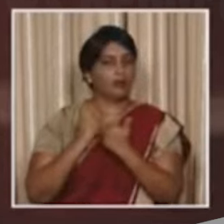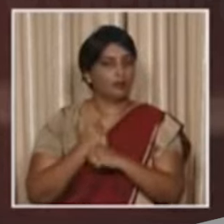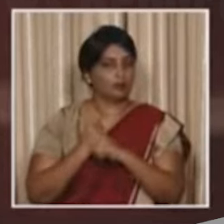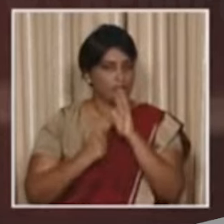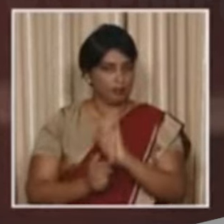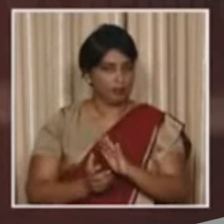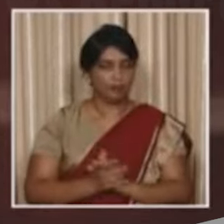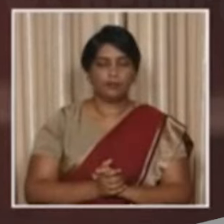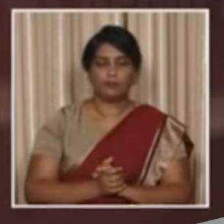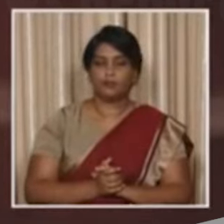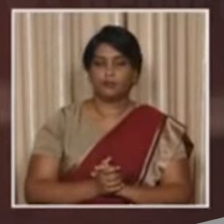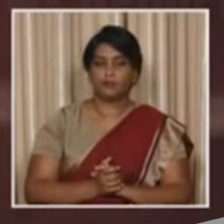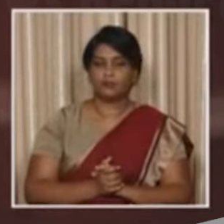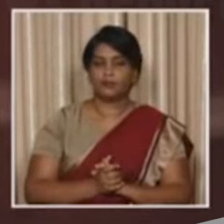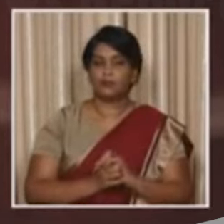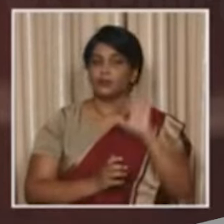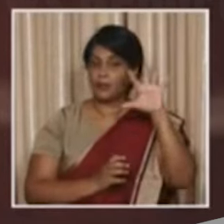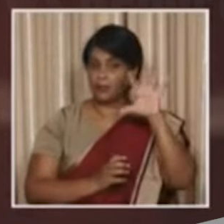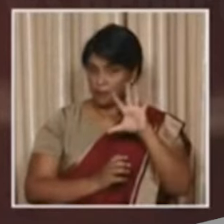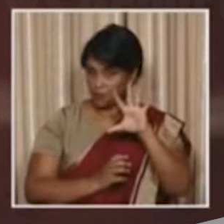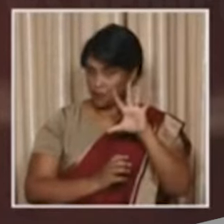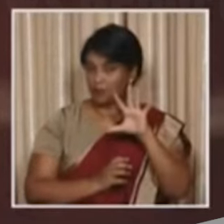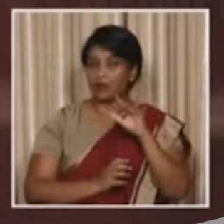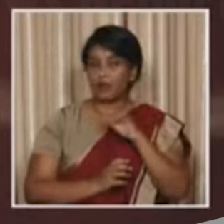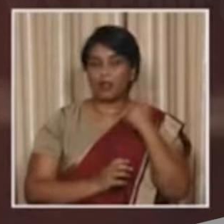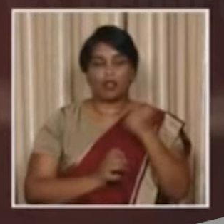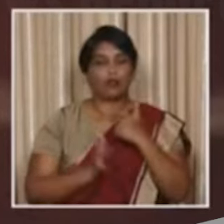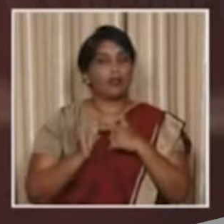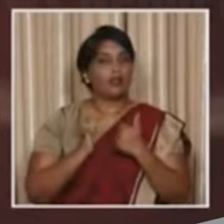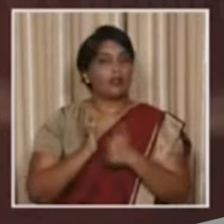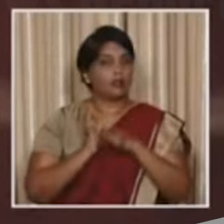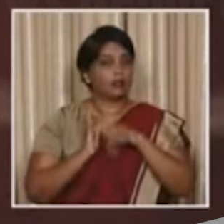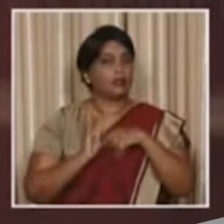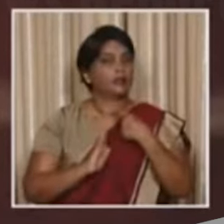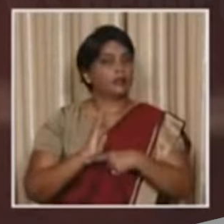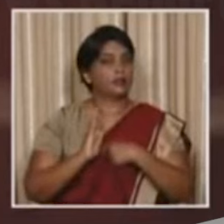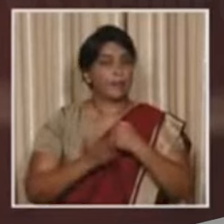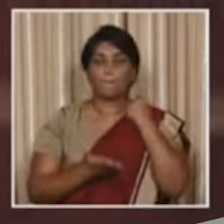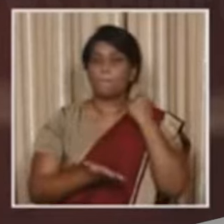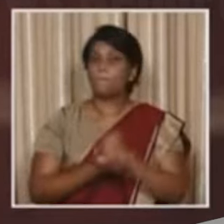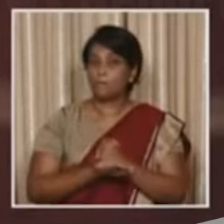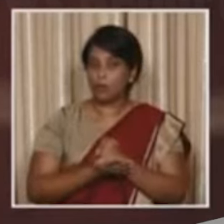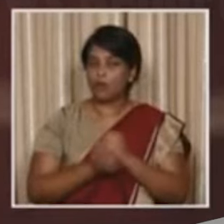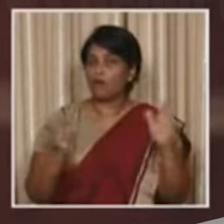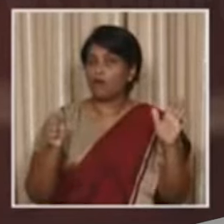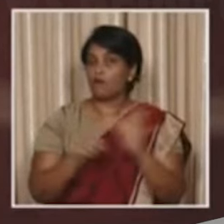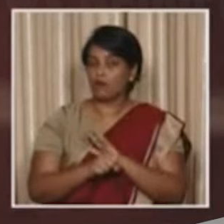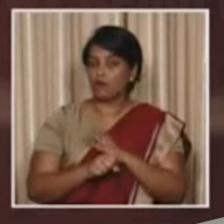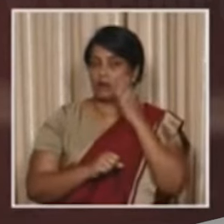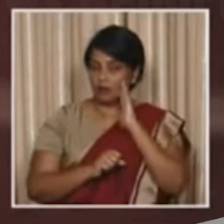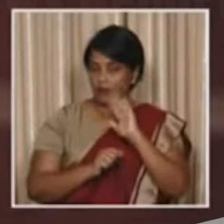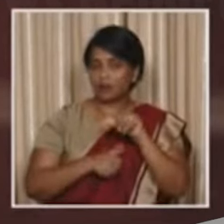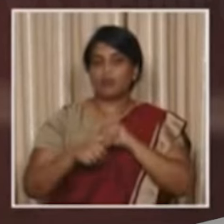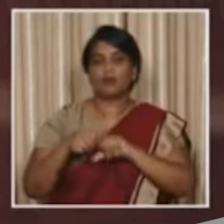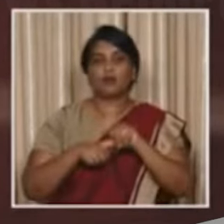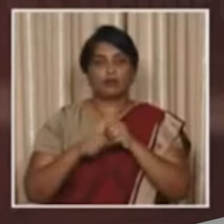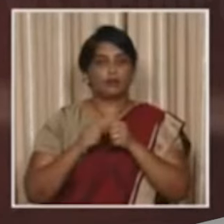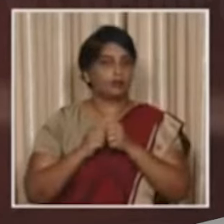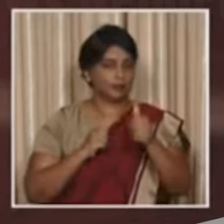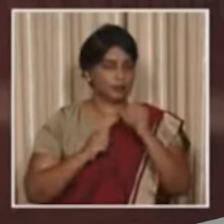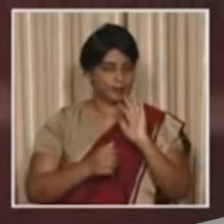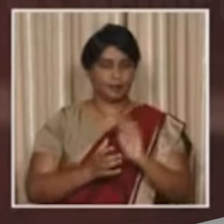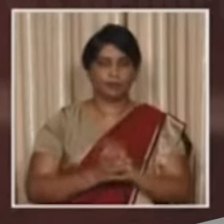තිබෙනවා. පහ නව පනතක් මගින් ශ්‍රී ලංකා මහ බැංකුව පූර්ණ වශයෙන් ස්වාධීන ආයතනයක් බවට පත්කොට